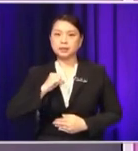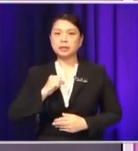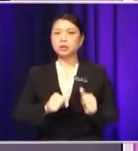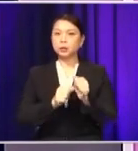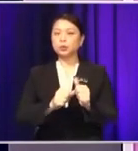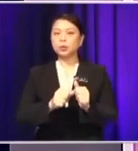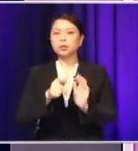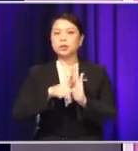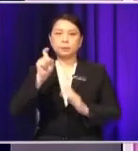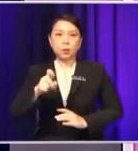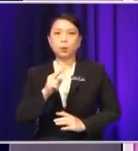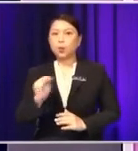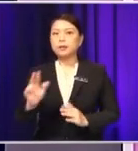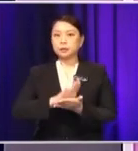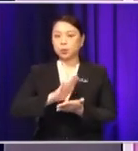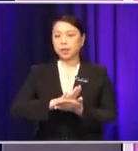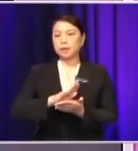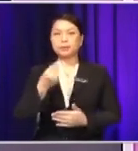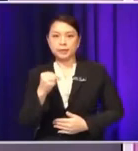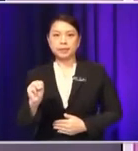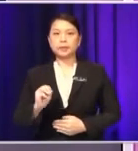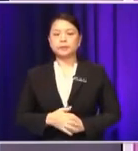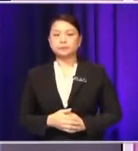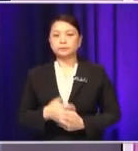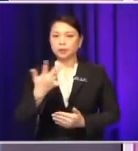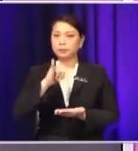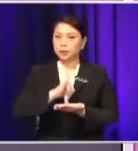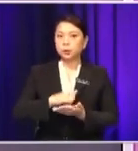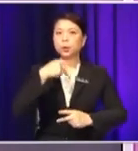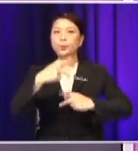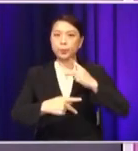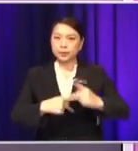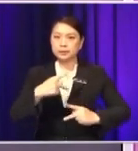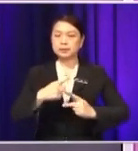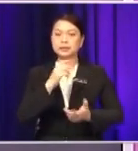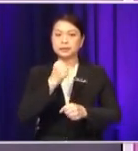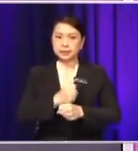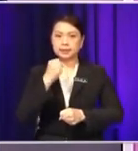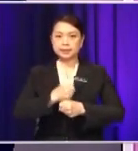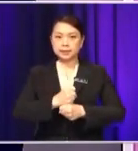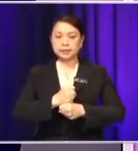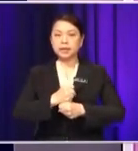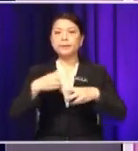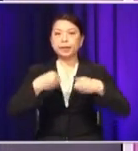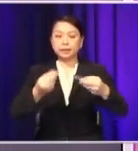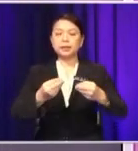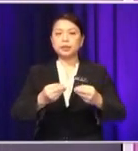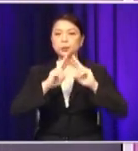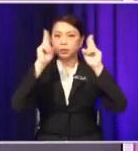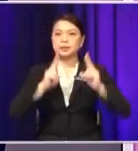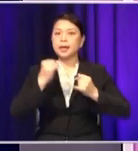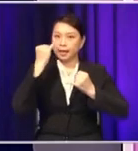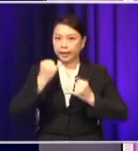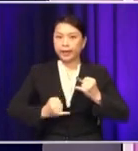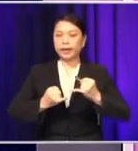Okay? Dan seterusnya ialah kita melihat dari segi proses kerja pelaksanaan ujian akhir sesi akademik ini. Yeah? Jadi proses kerja